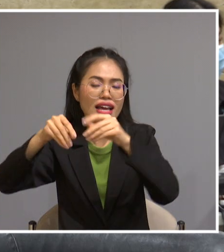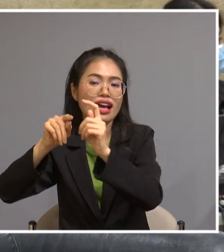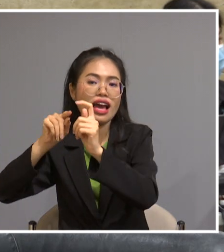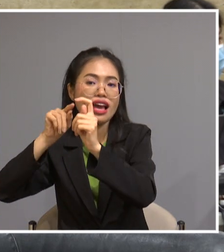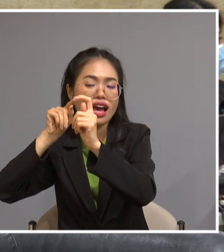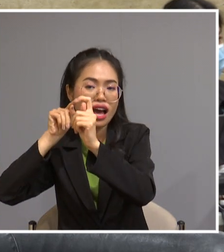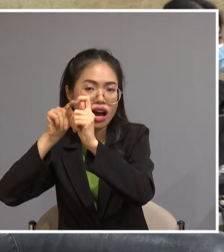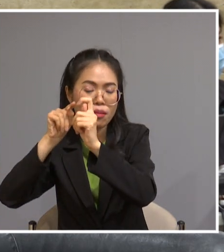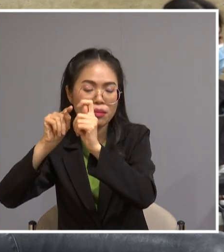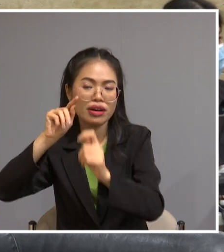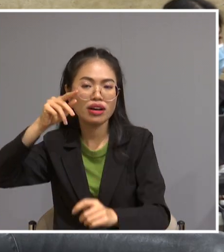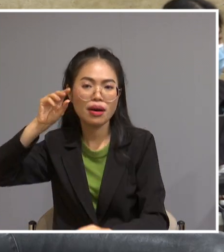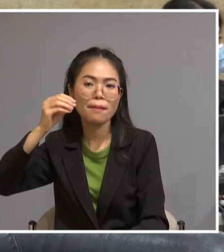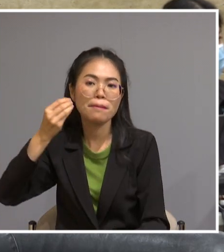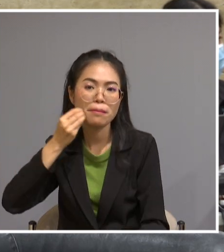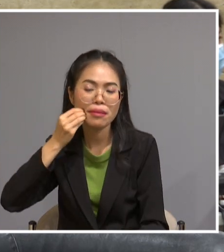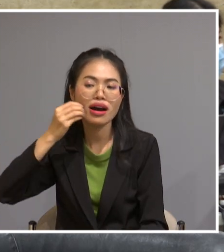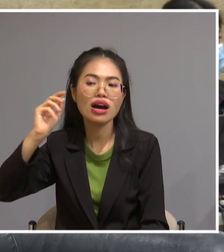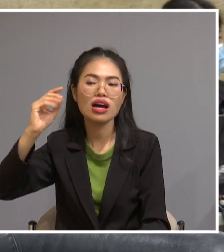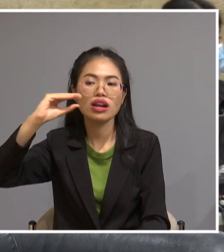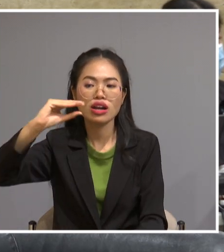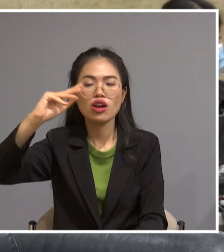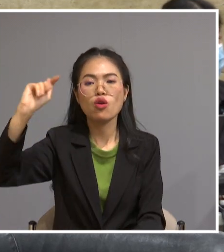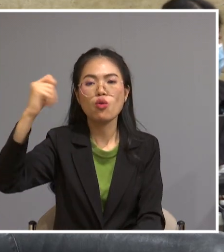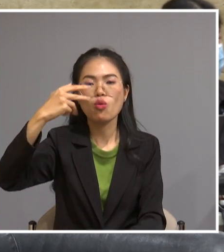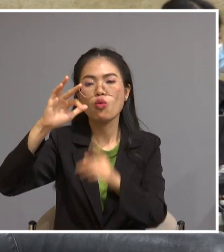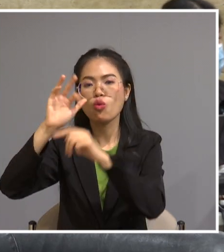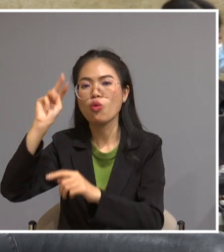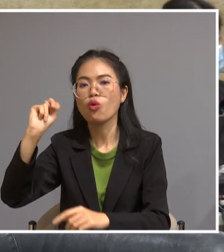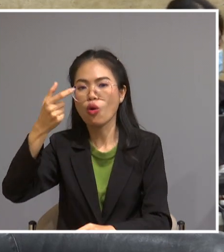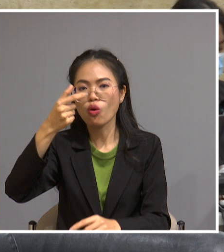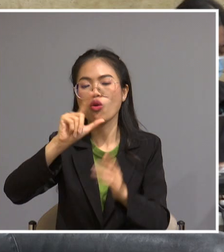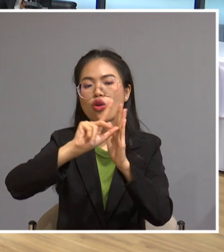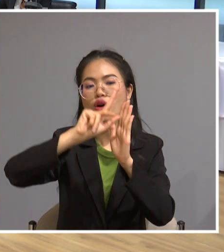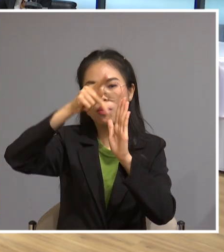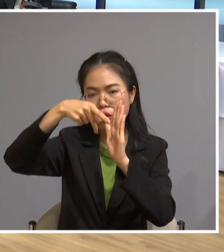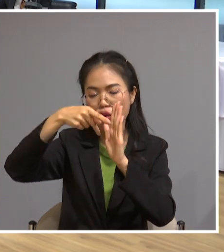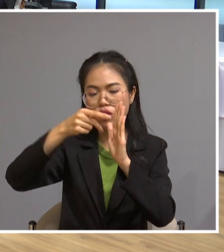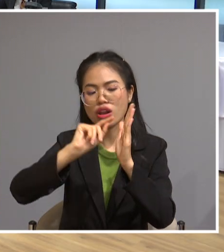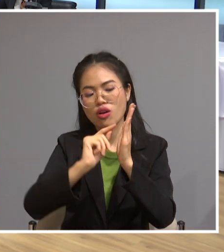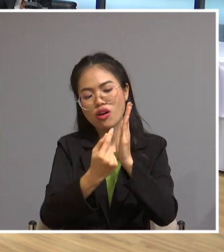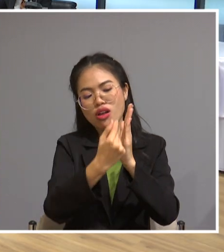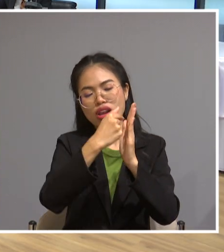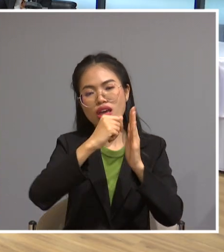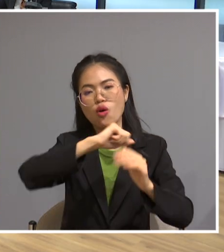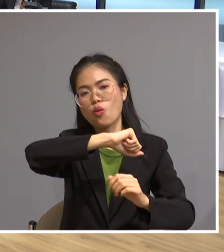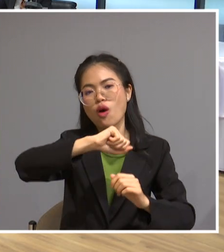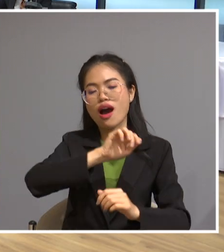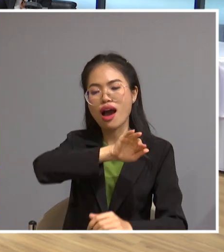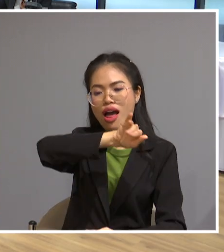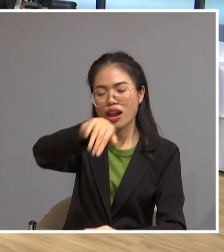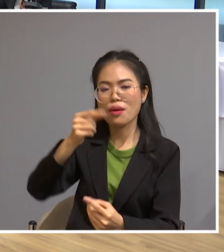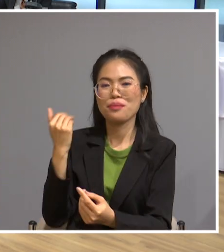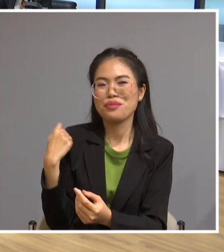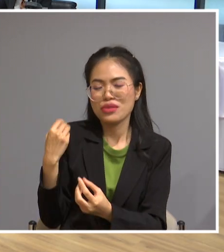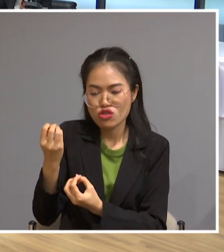บ้านห้องจงหวลำพูลเสร็แล้วก็เลี้ยวขวาไปทางตวันตกเชียงใต้ผ่านพ้นที่เป็นสวนลำยั